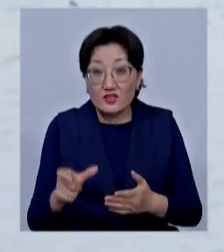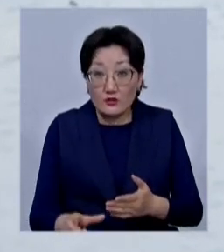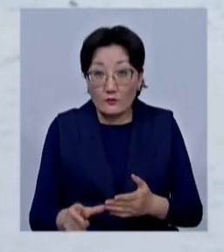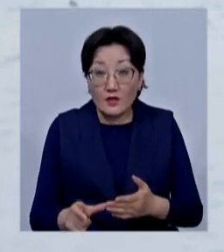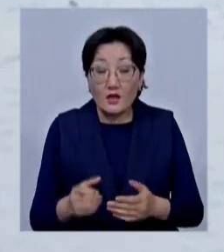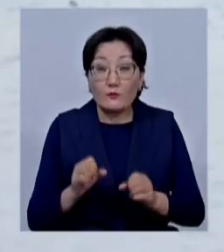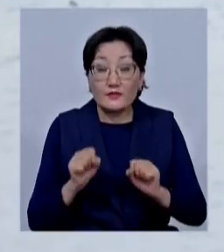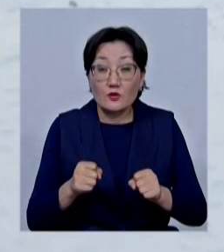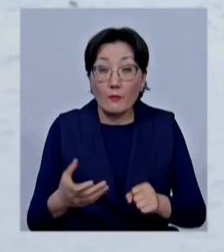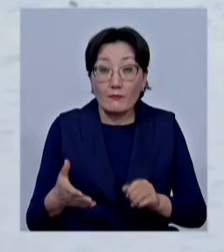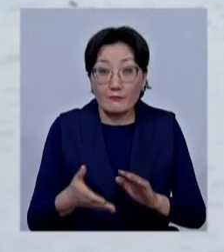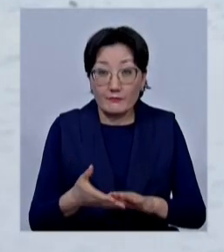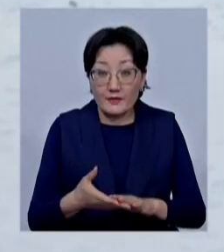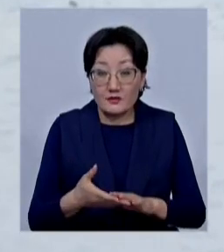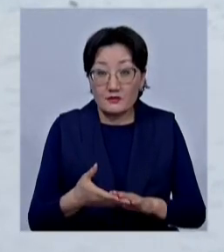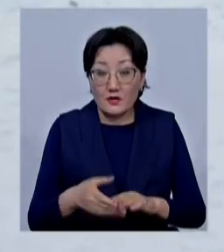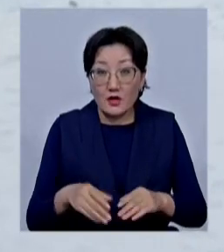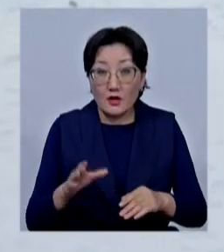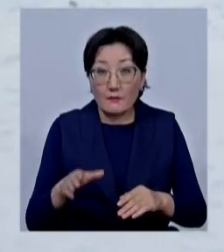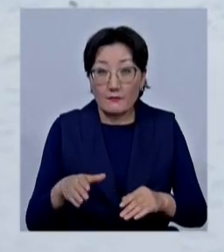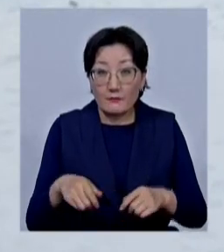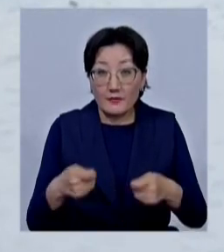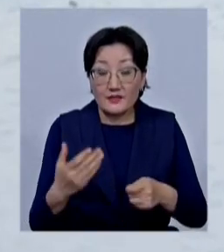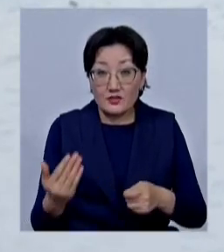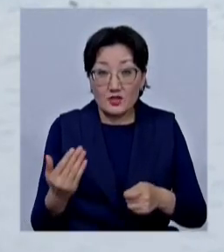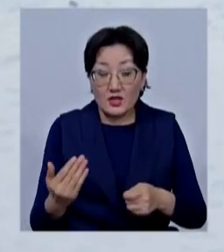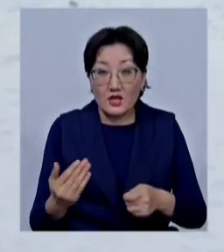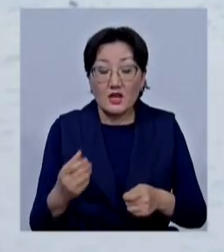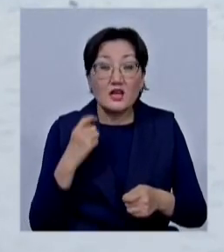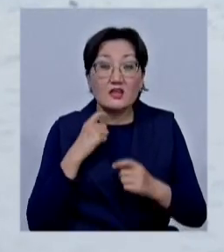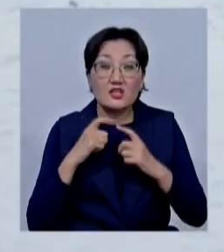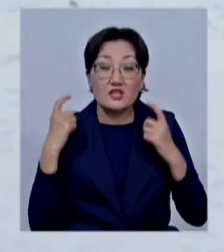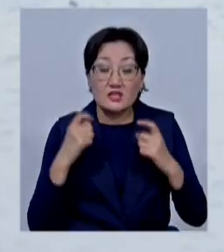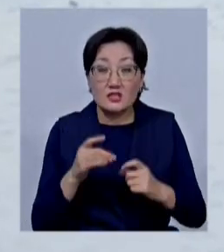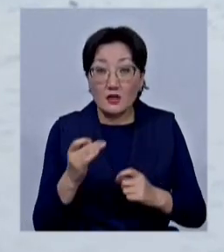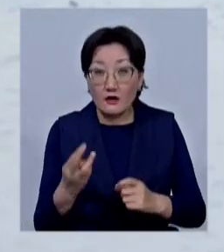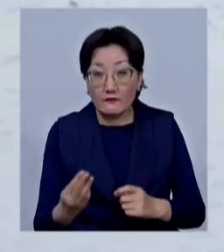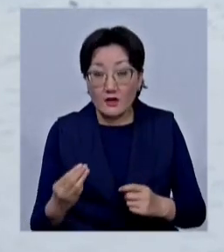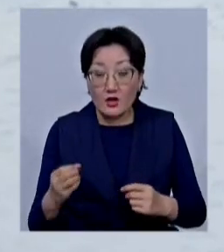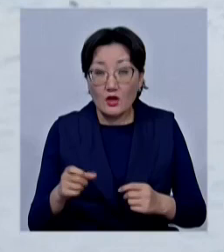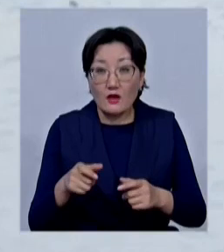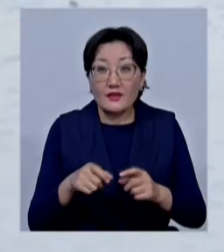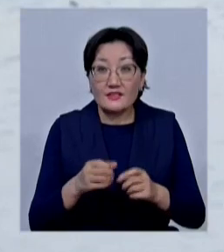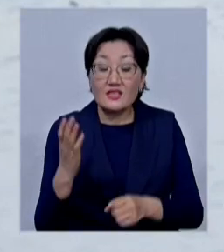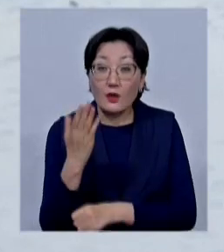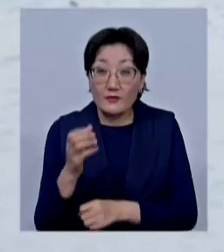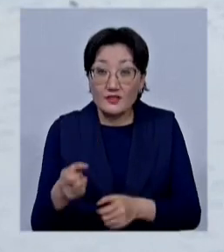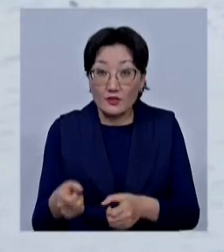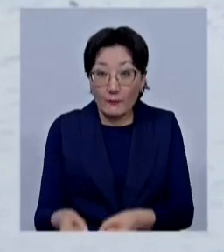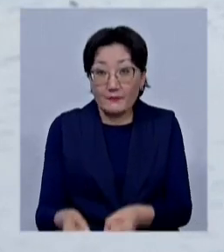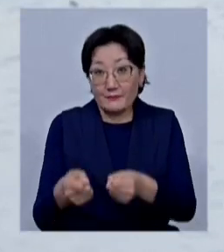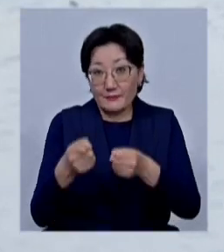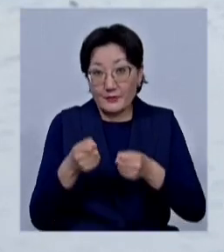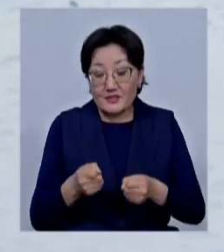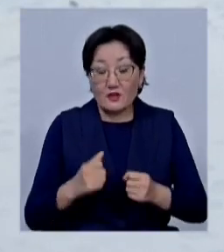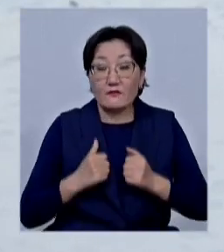как я сказал, подать ему, значит, либо шарф, либо куртку, либо ветка, если есть такая, и пытаться его